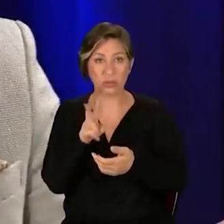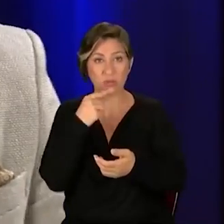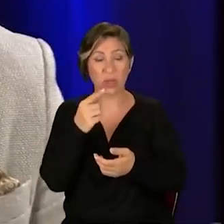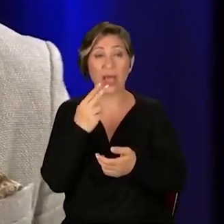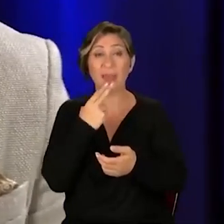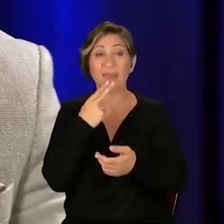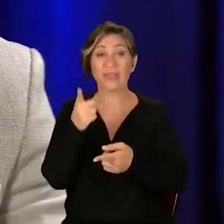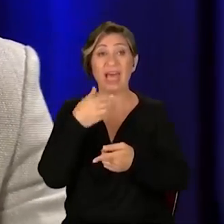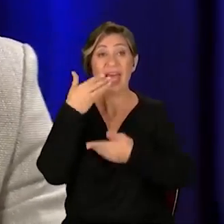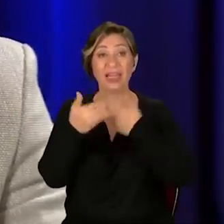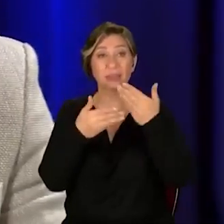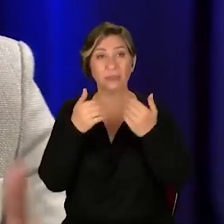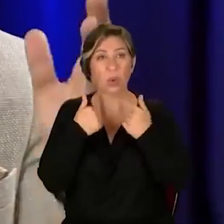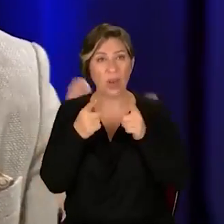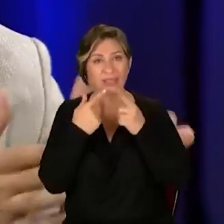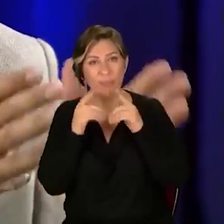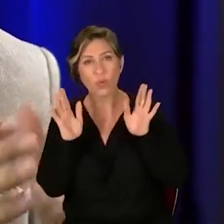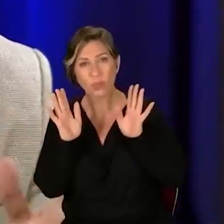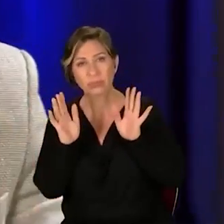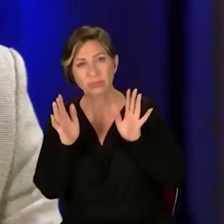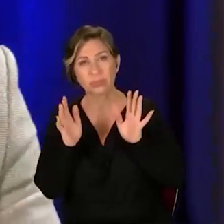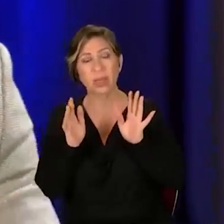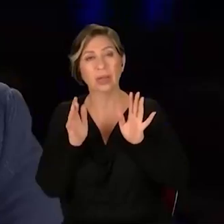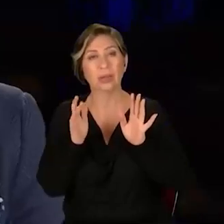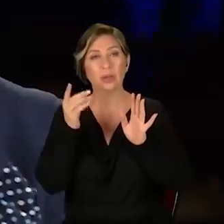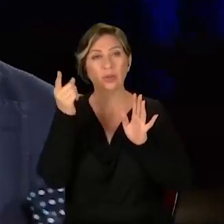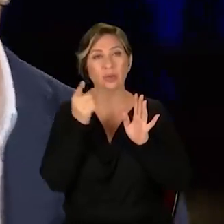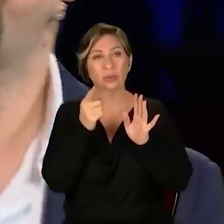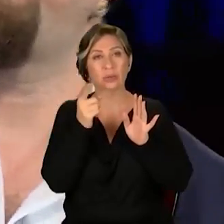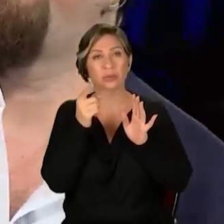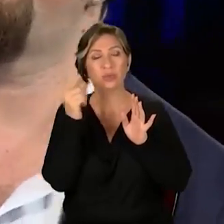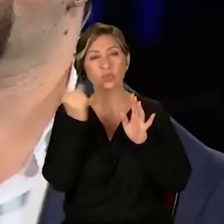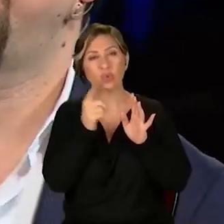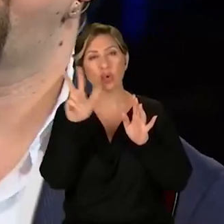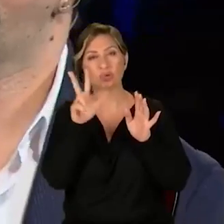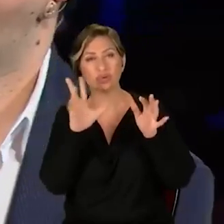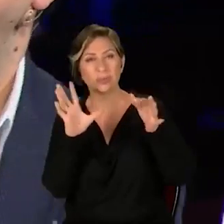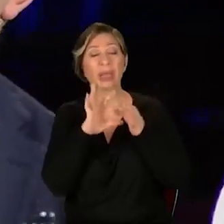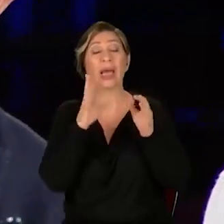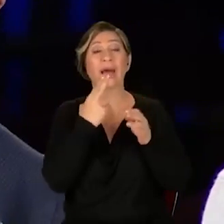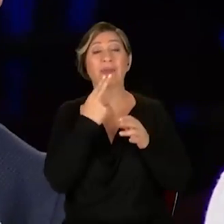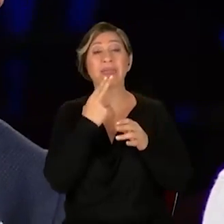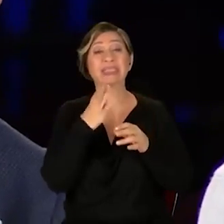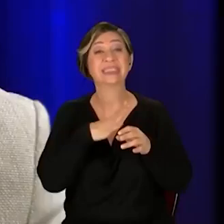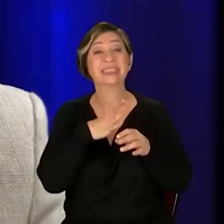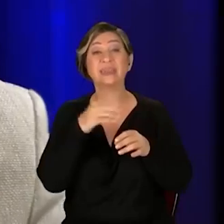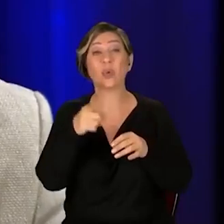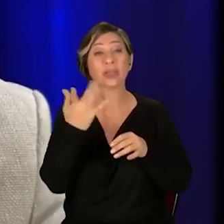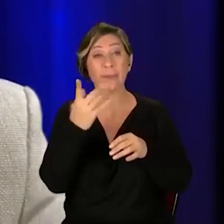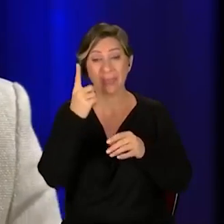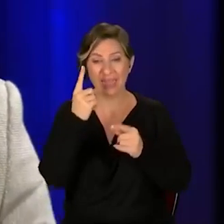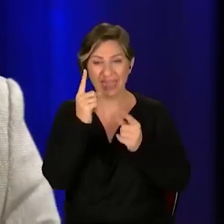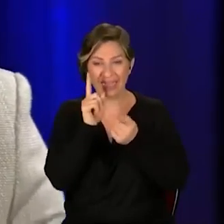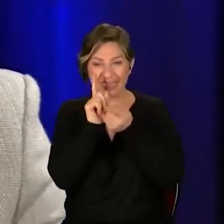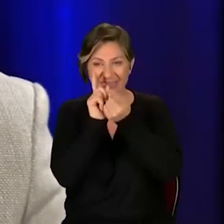Şimdi hanımefendinin anlatmak istediği... Yok, ben ödemiyorum da. Mesela. Hani %30'a tekabül edip etmemekle ilgili. Hanımefendinin istediği oradaki bir metafor